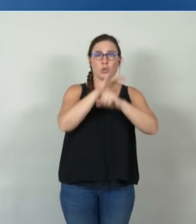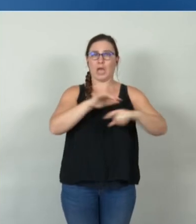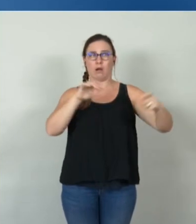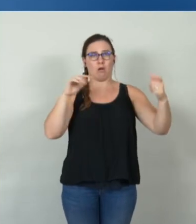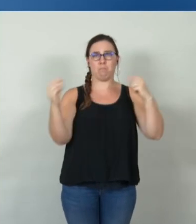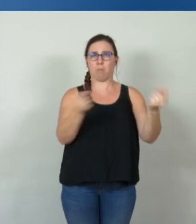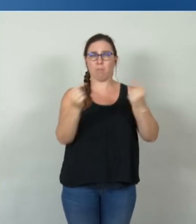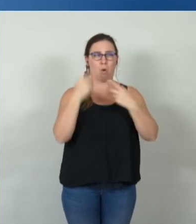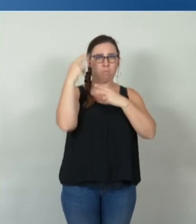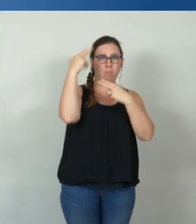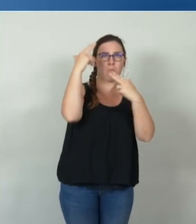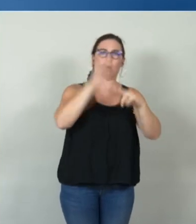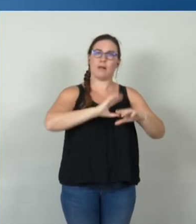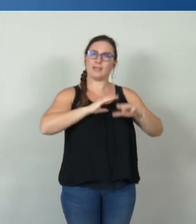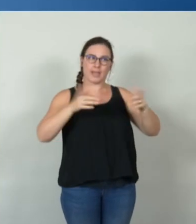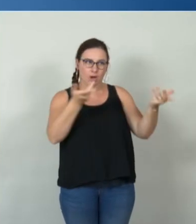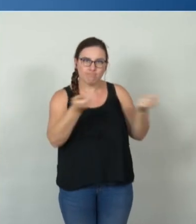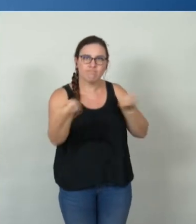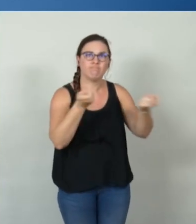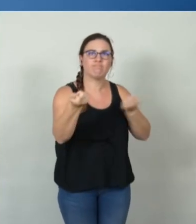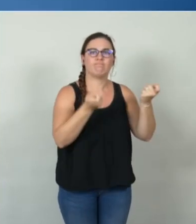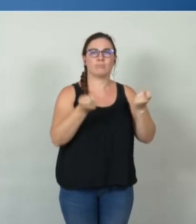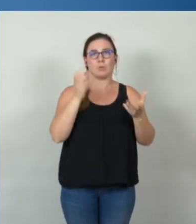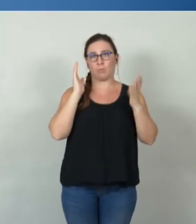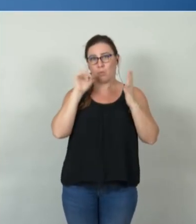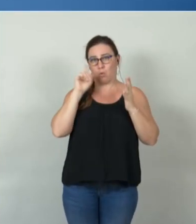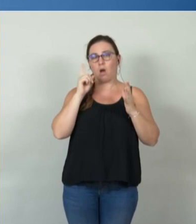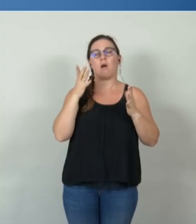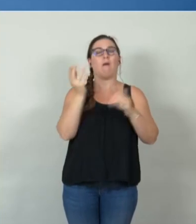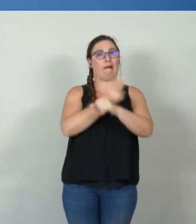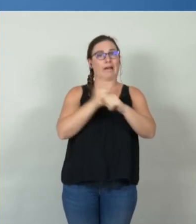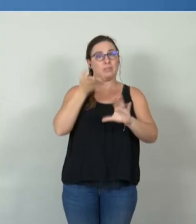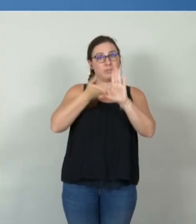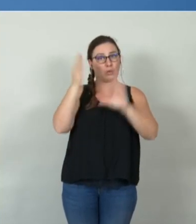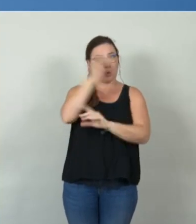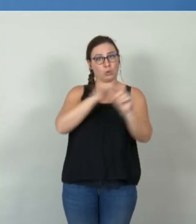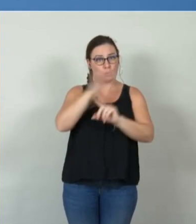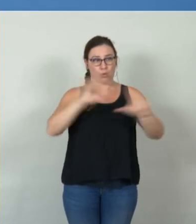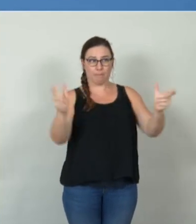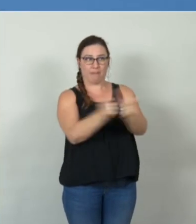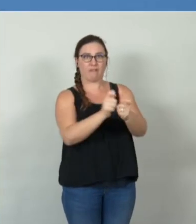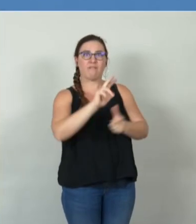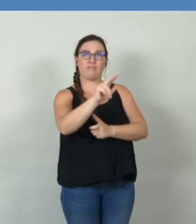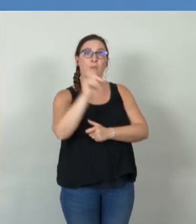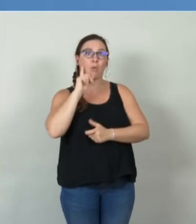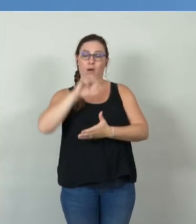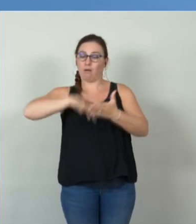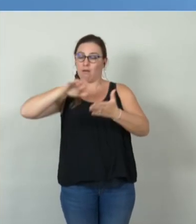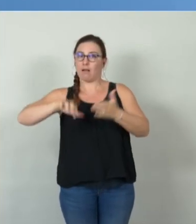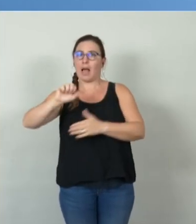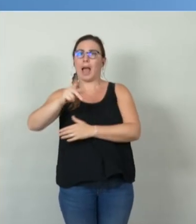la structure en tenant compte des éléments relatifs au risque psychosociaux identifiés notamment dans le rapport apex